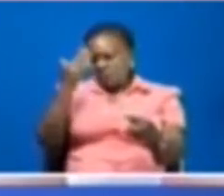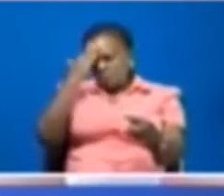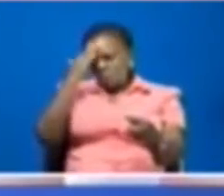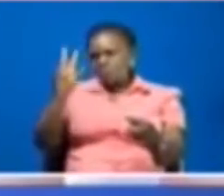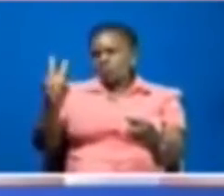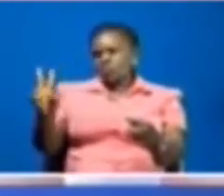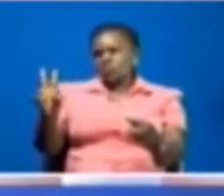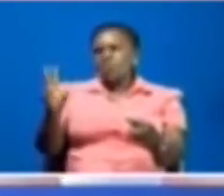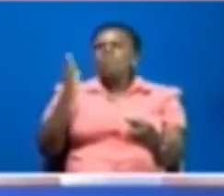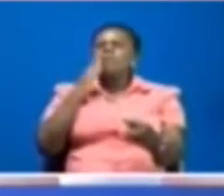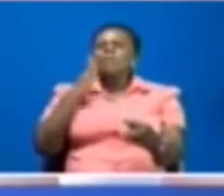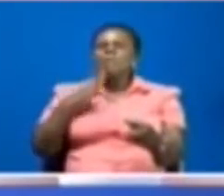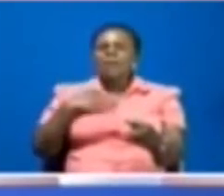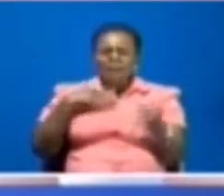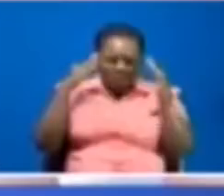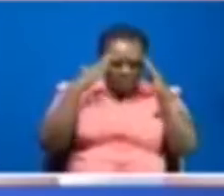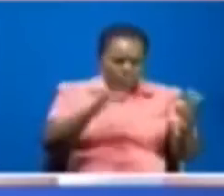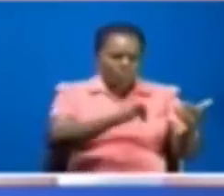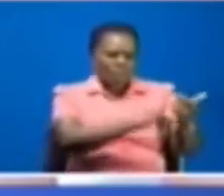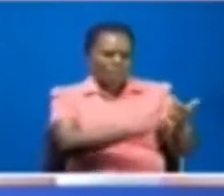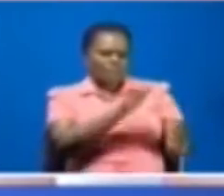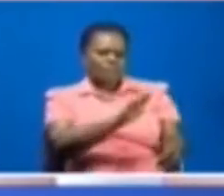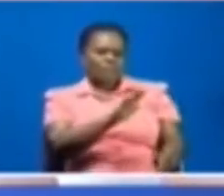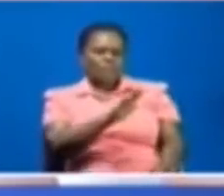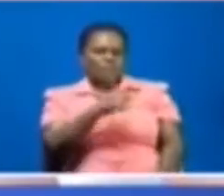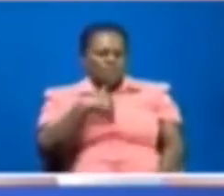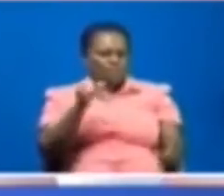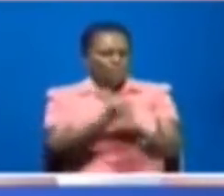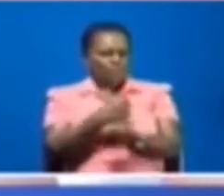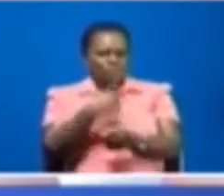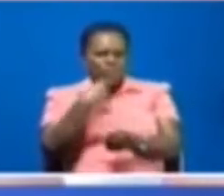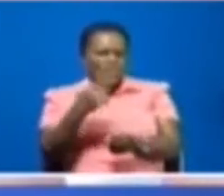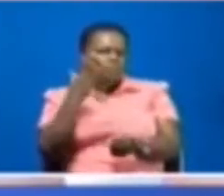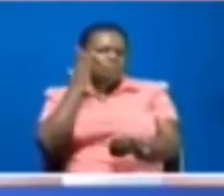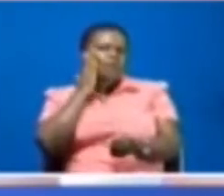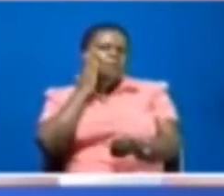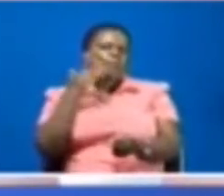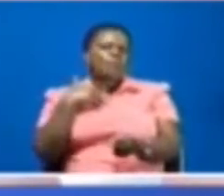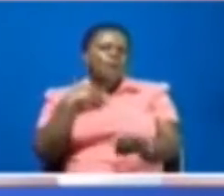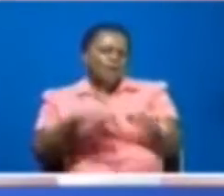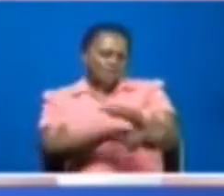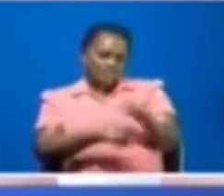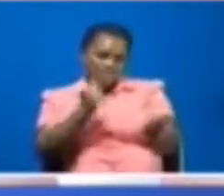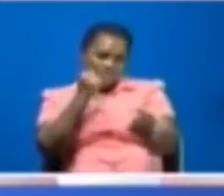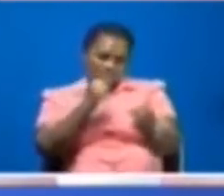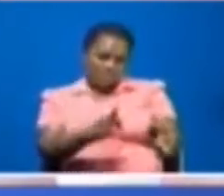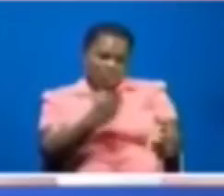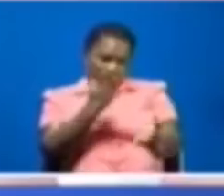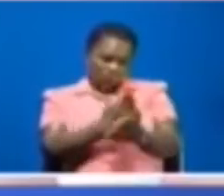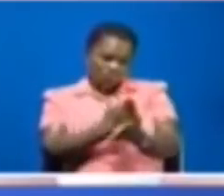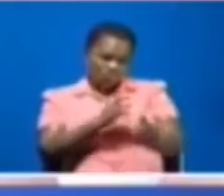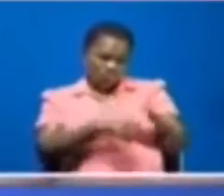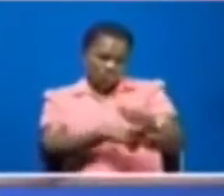wawili kwa sababu mamangu ako committed kwa marriage yake. Sasa siwezi sema mamangu ni mwizi, na bado kama angekuwa ameniba